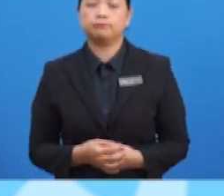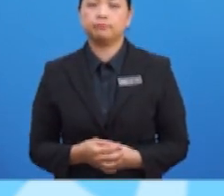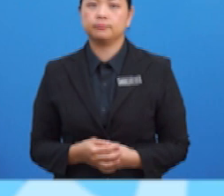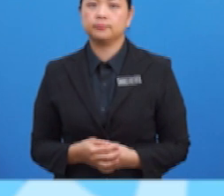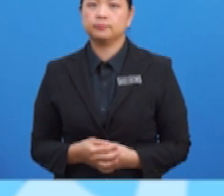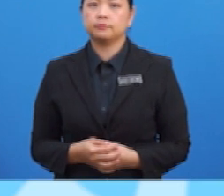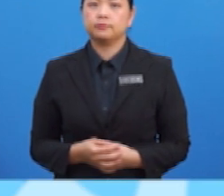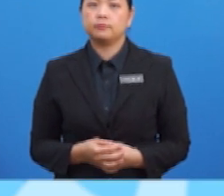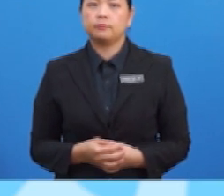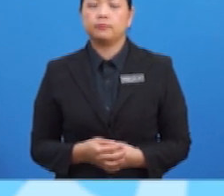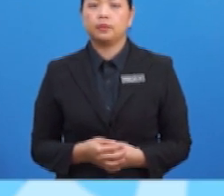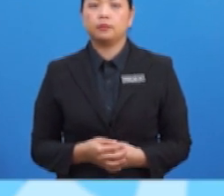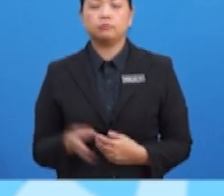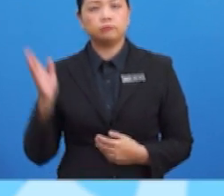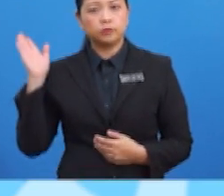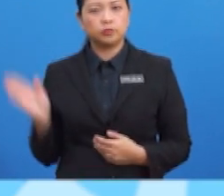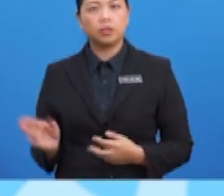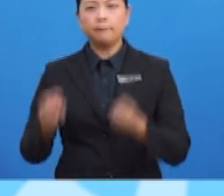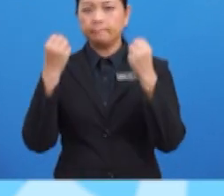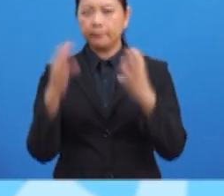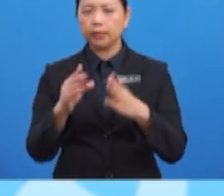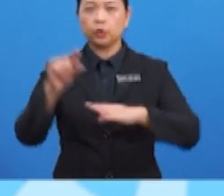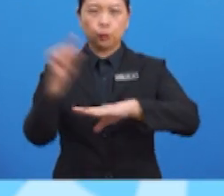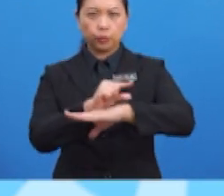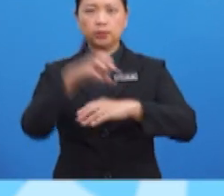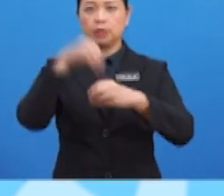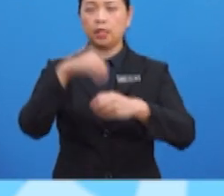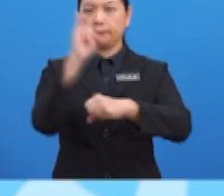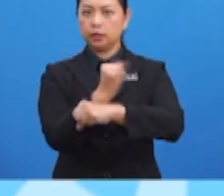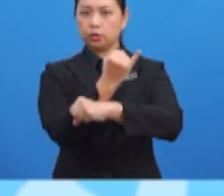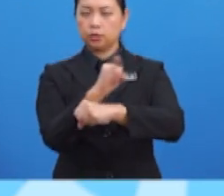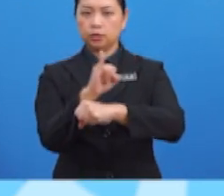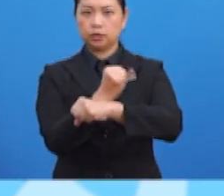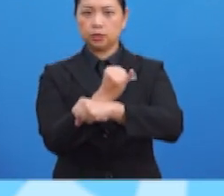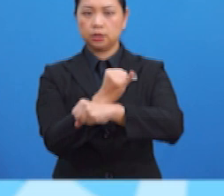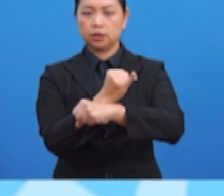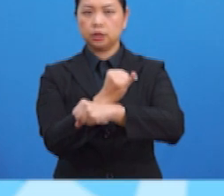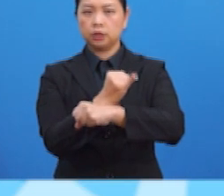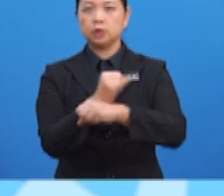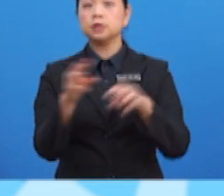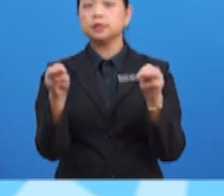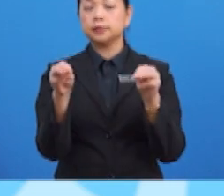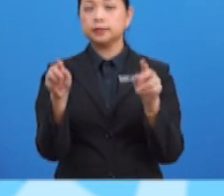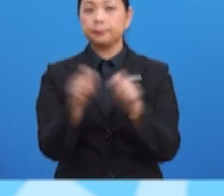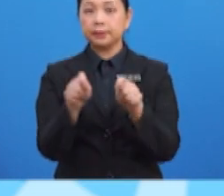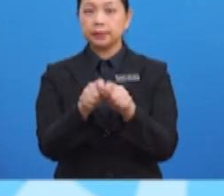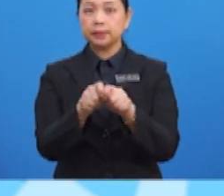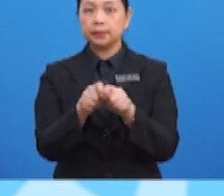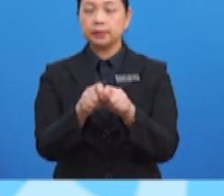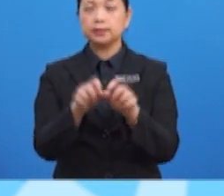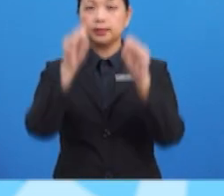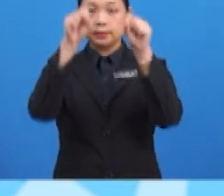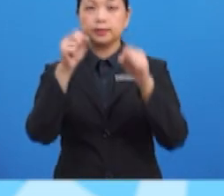Sistem ini banyak digunakan dalam industri automobil seperti sistem steering